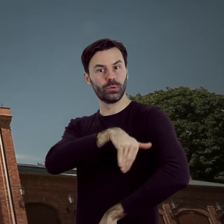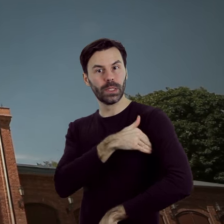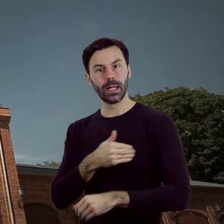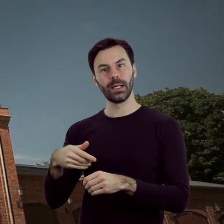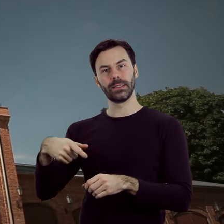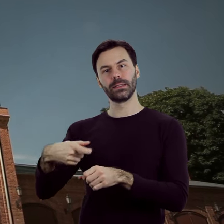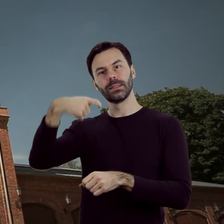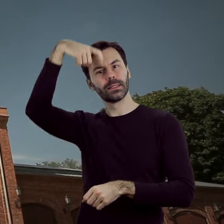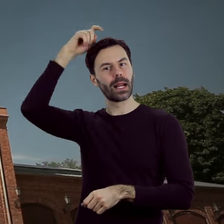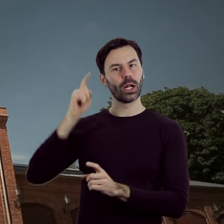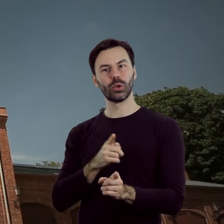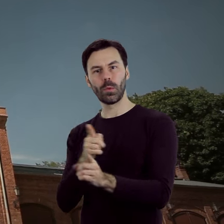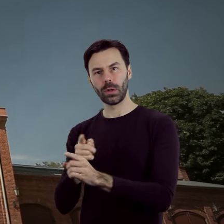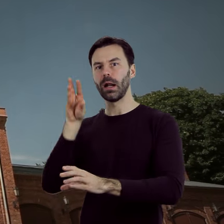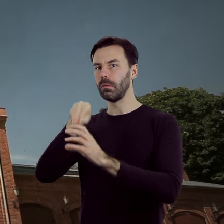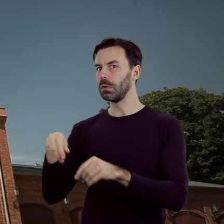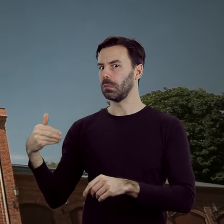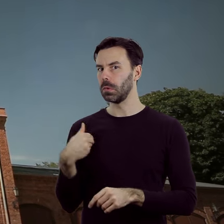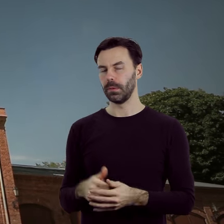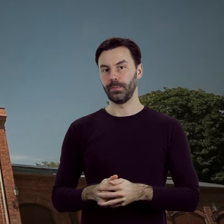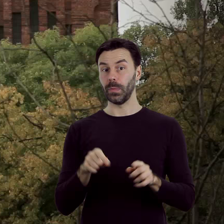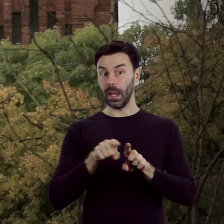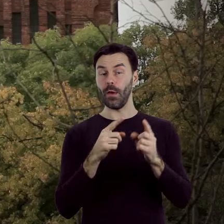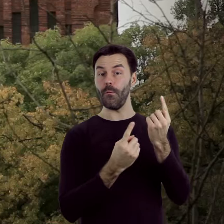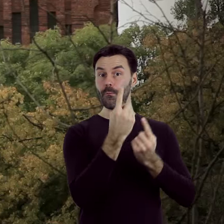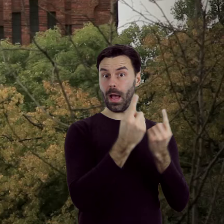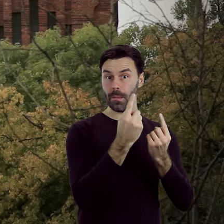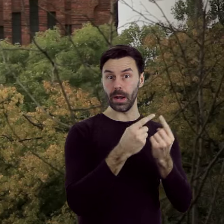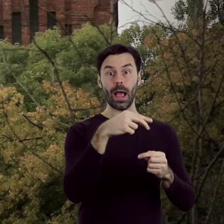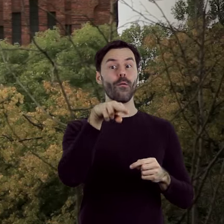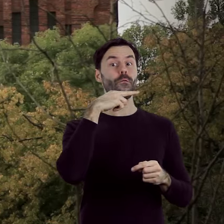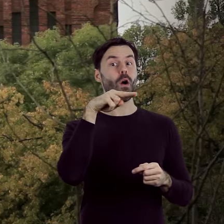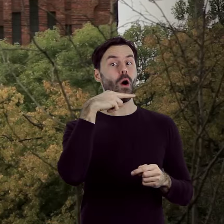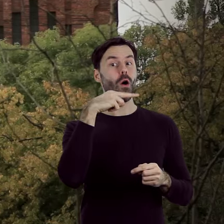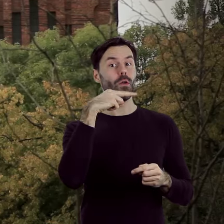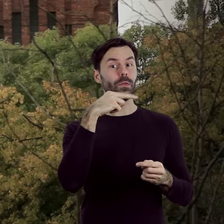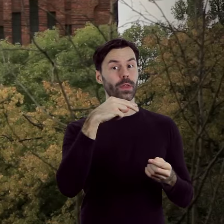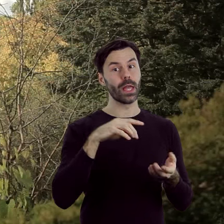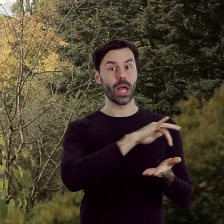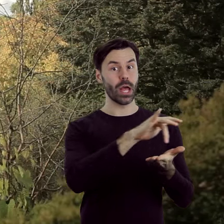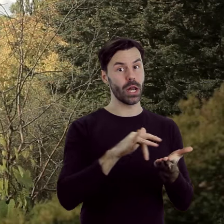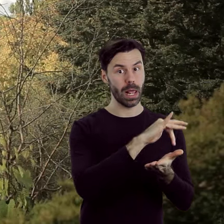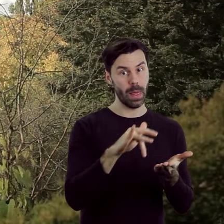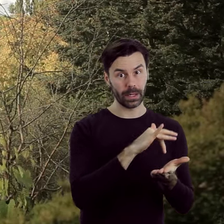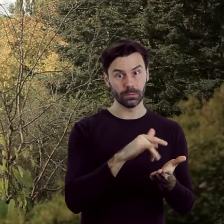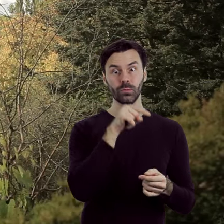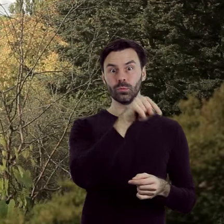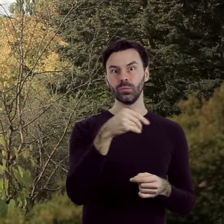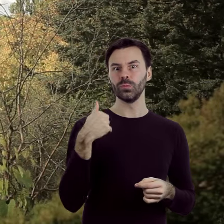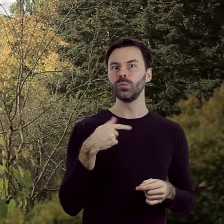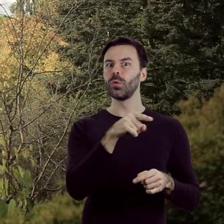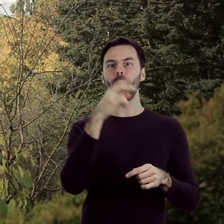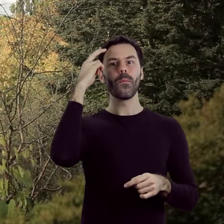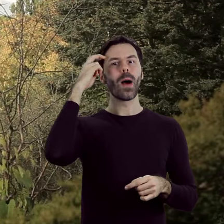szpitalem oraz strażą pożarną. Wcześniej posiadał już fabrykę nieopodal, przy wodnym rynku, na skraju najstarszego